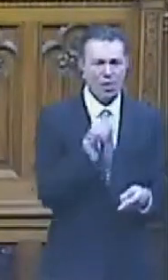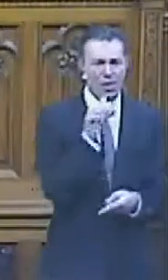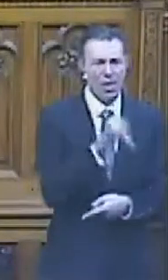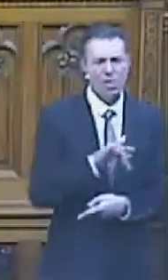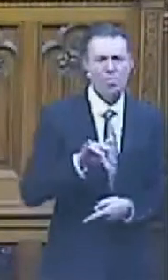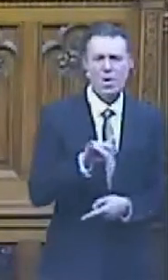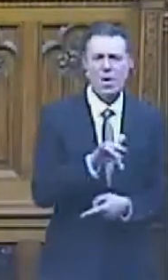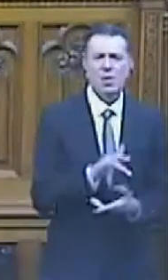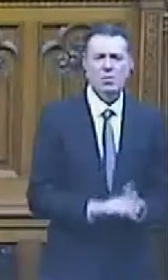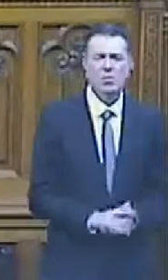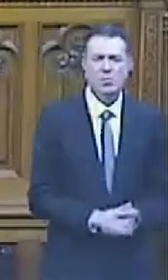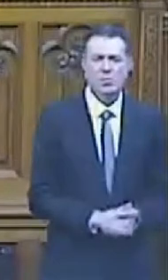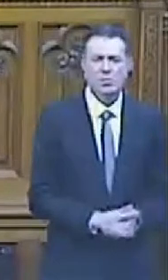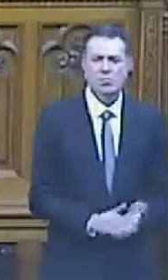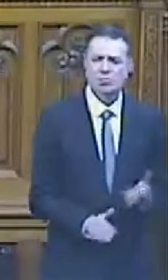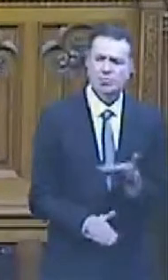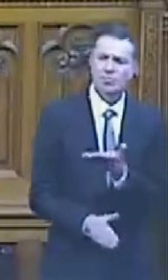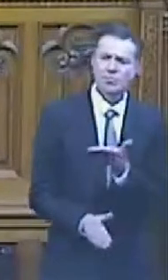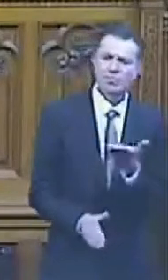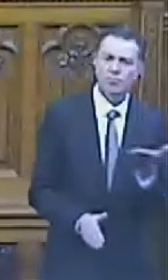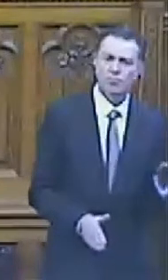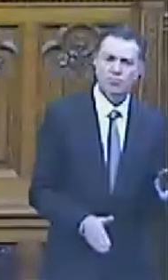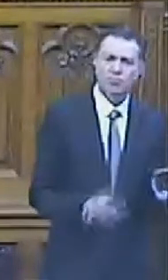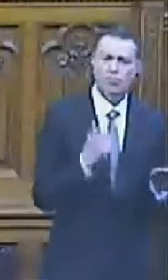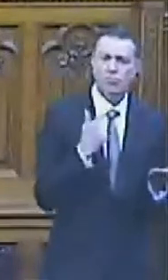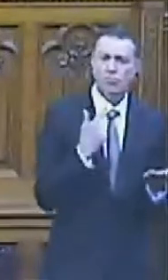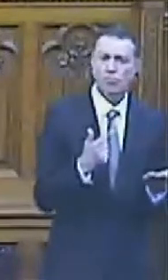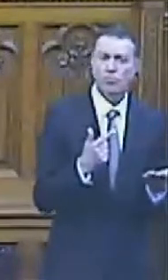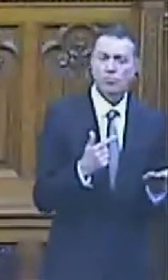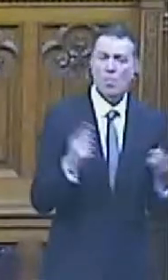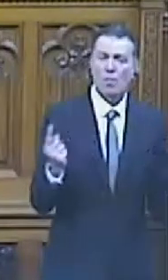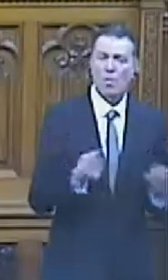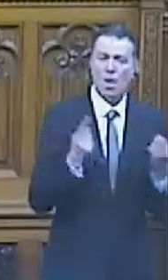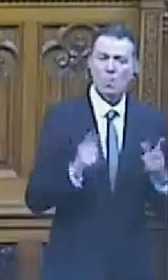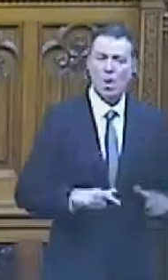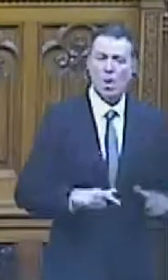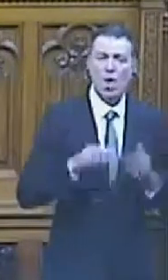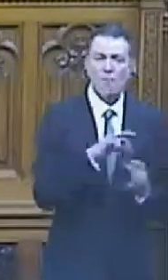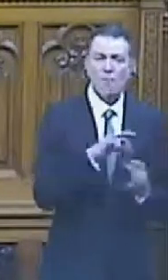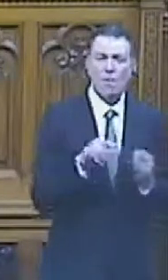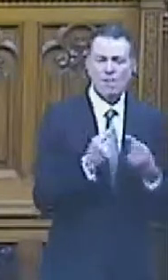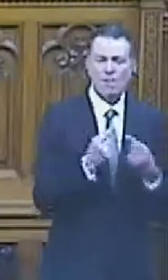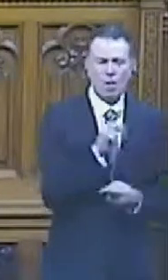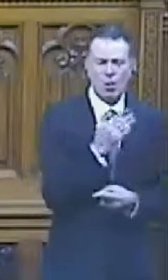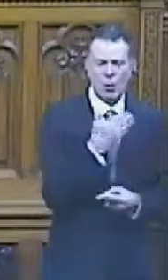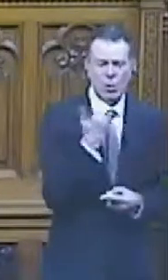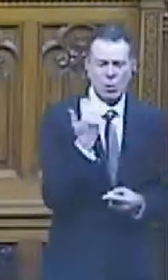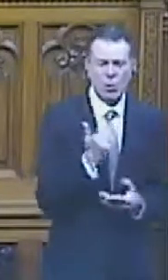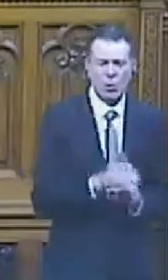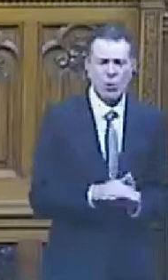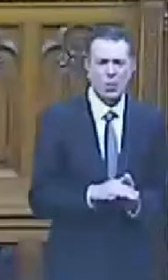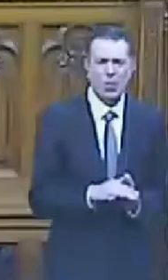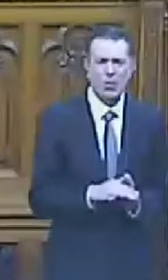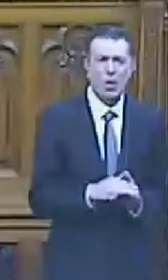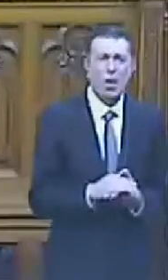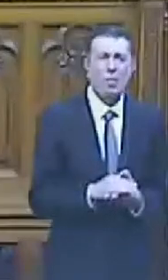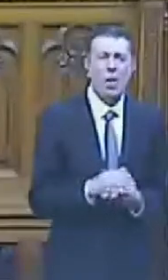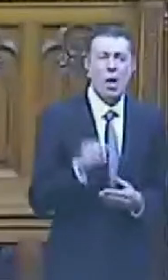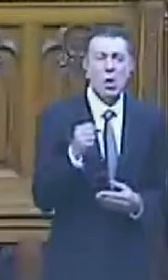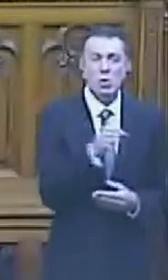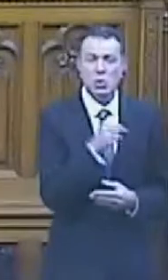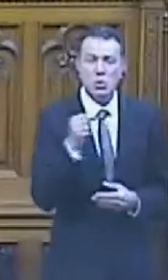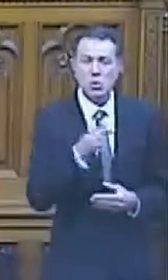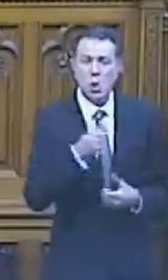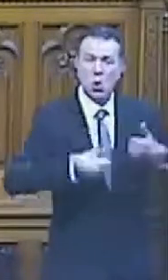Wenn wir alle den, oder Sie vor allem den Live-Ball hier propagieren, wir tun es weniger, ja? Aber wenn wir alle den Song Contest